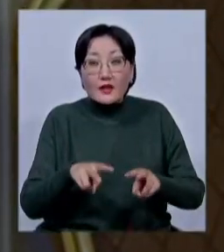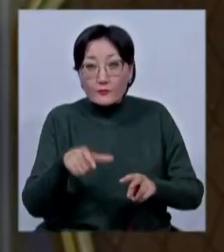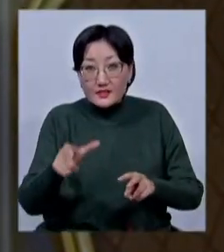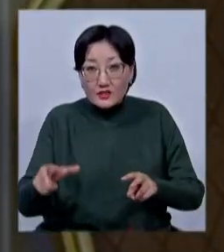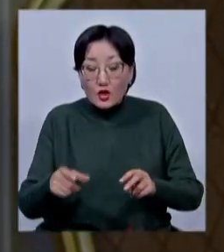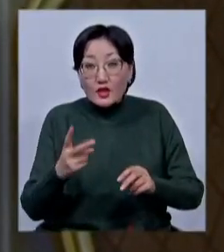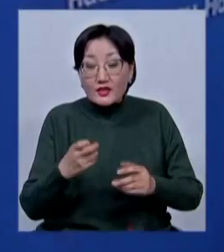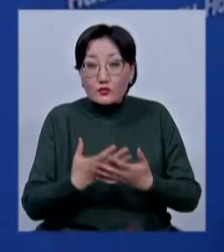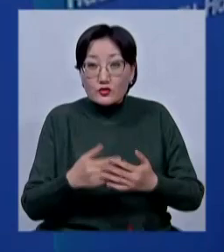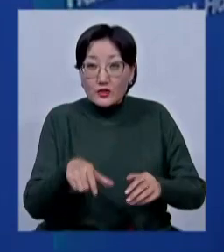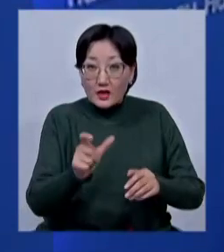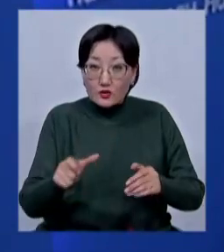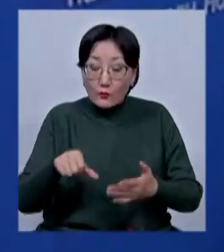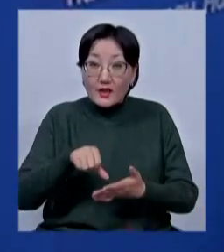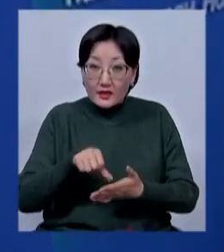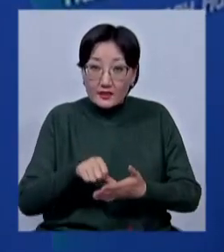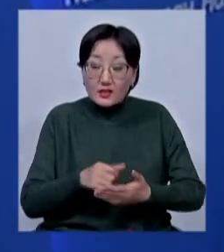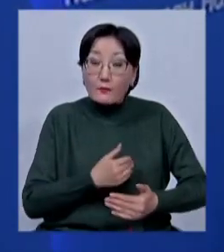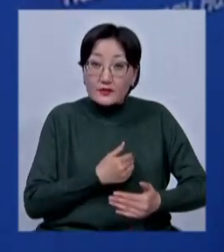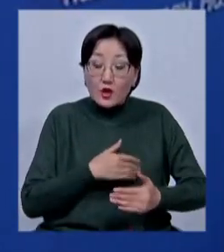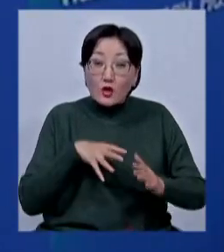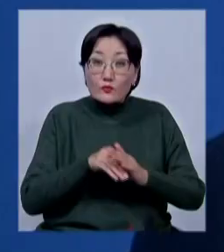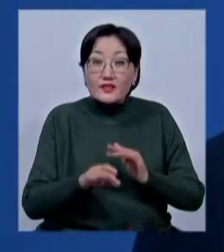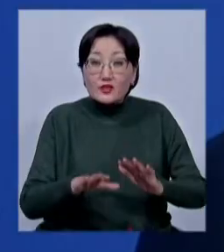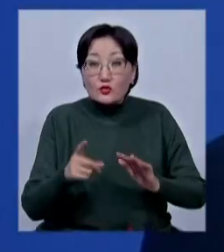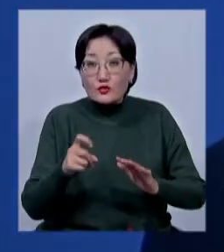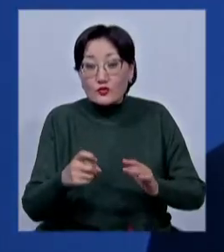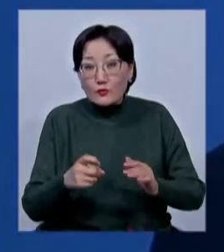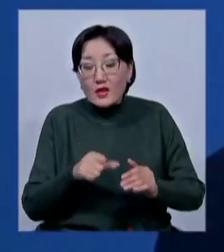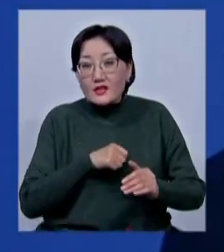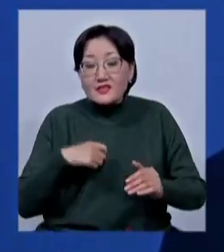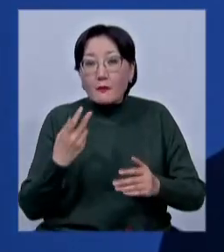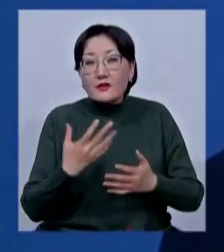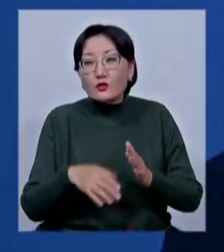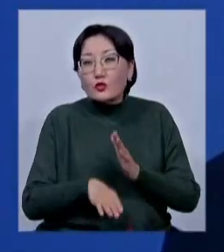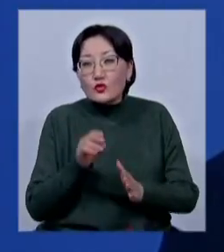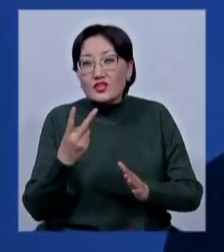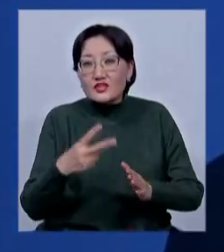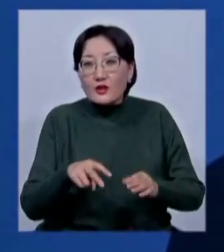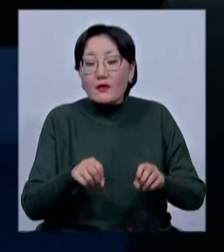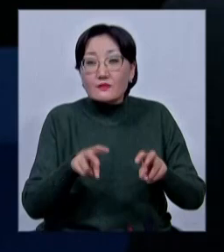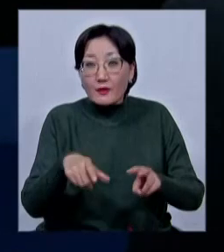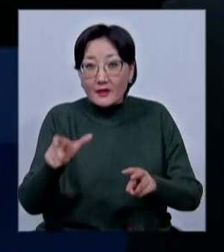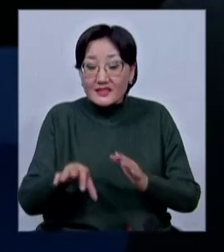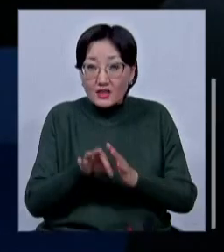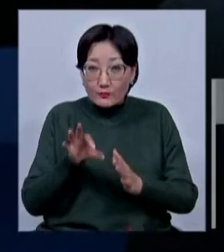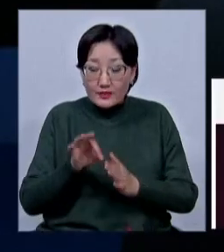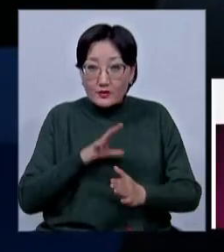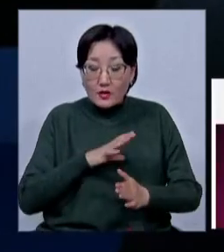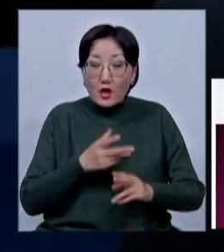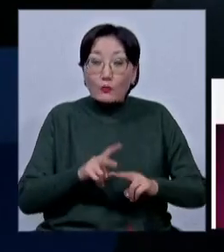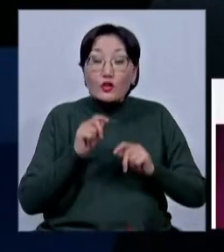байқауына 200-ге жуық адам қатысуға ниет білдірген. Оның ішінен тек 100-ден жүйрік 20 шақты маман іріктеліпті. Бұл марапат мен